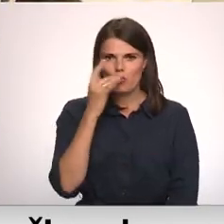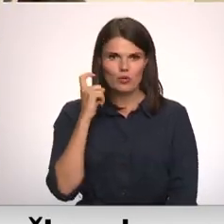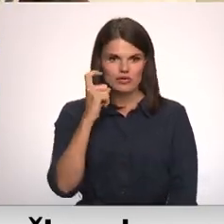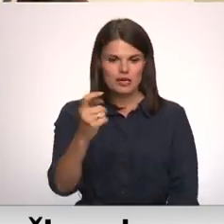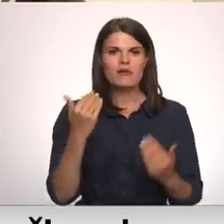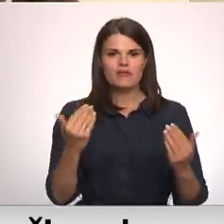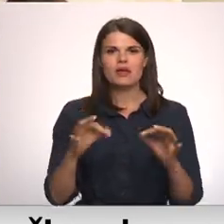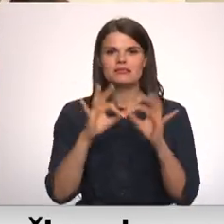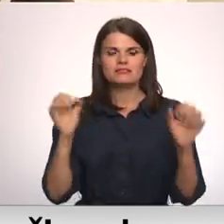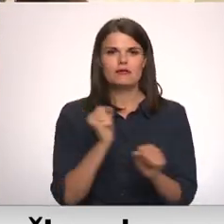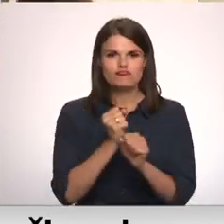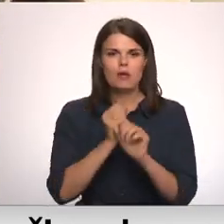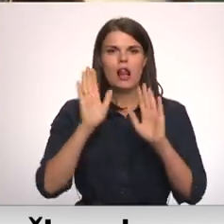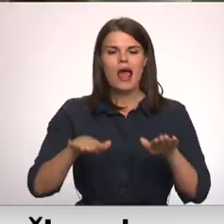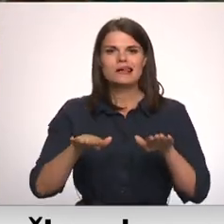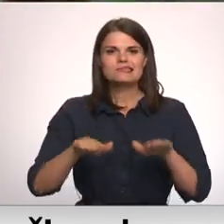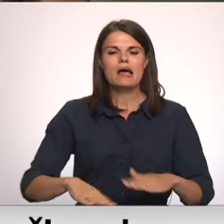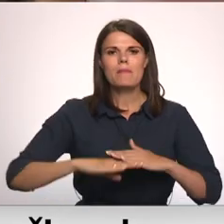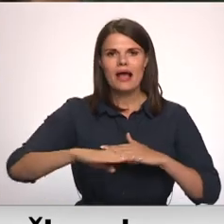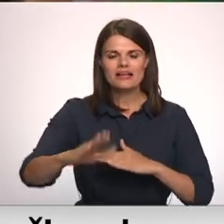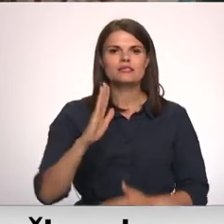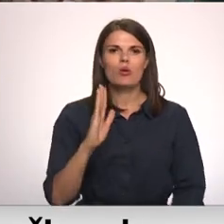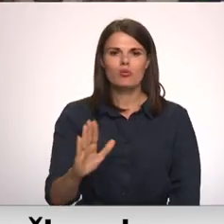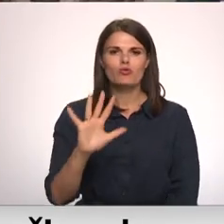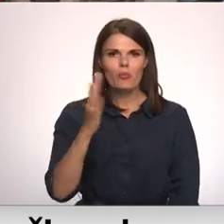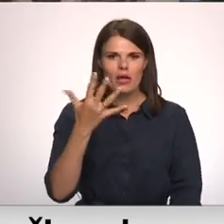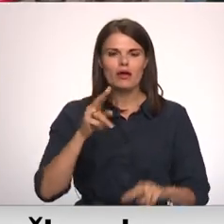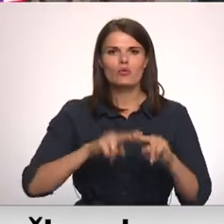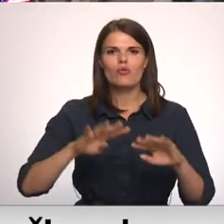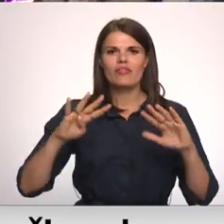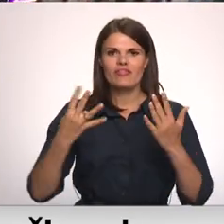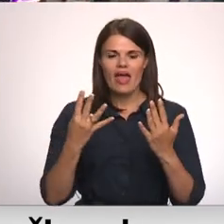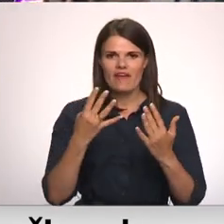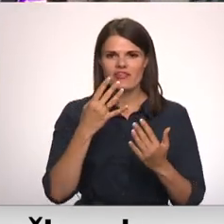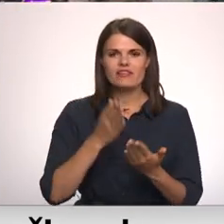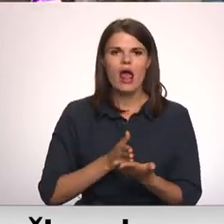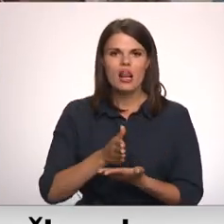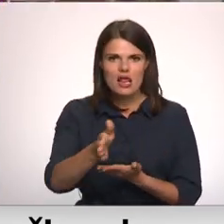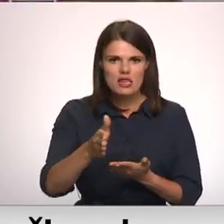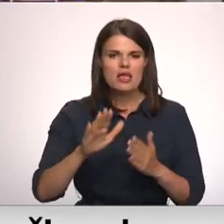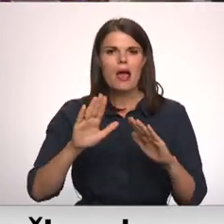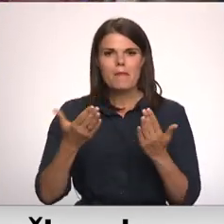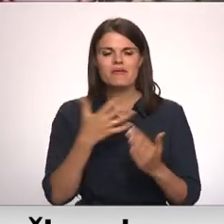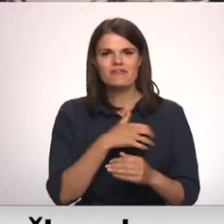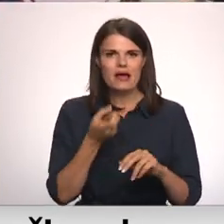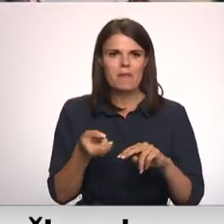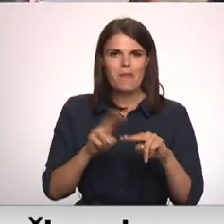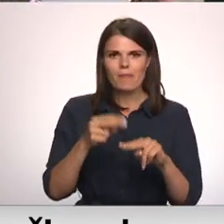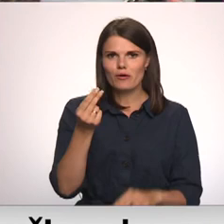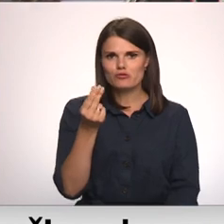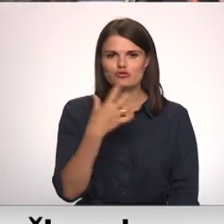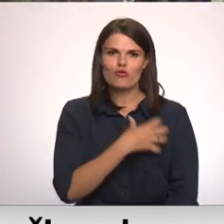tramvai varētu kursēt arī 5. Un 9. Līnijā. Bet lai to panāktu, ar 3 miljoniem eiro būs par maz. Līniju pārbūvēja